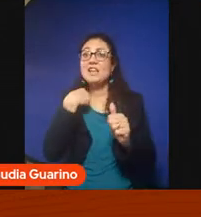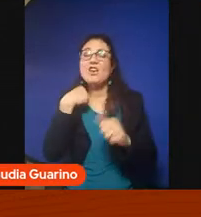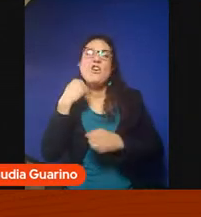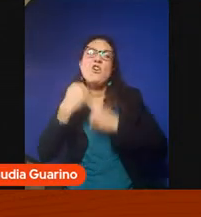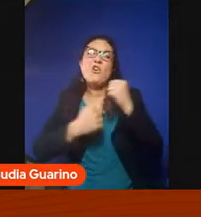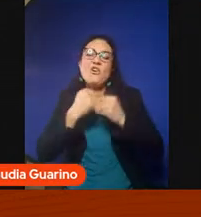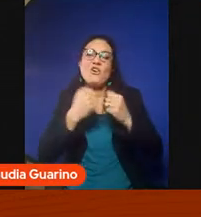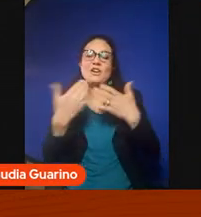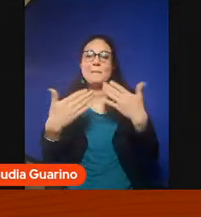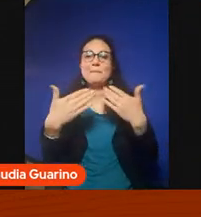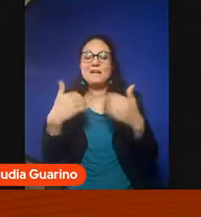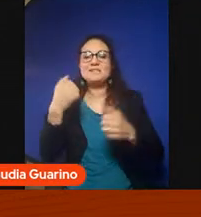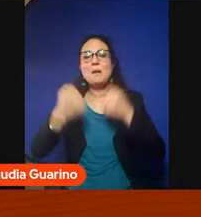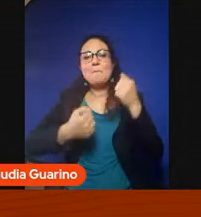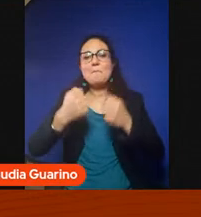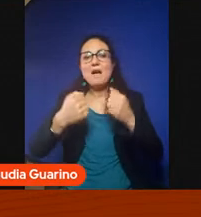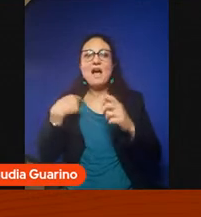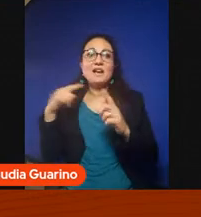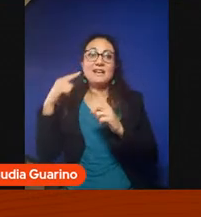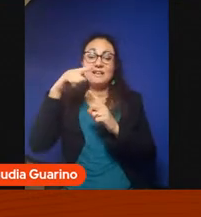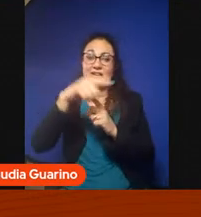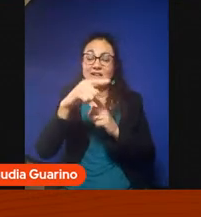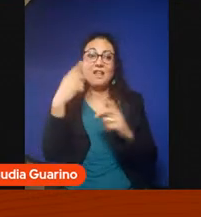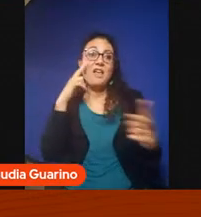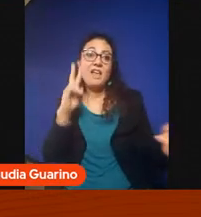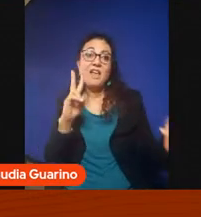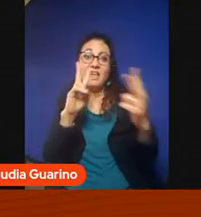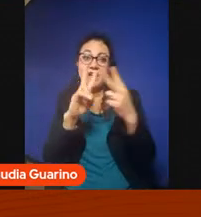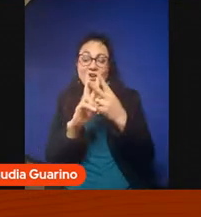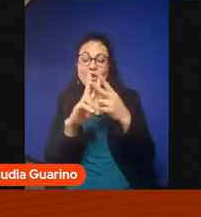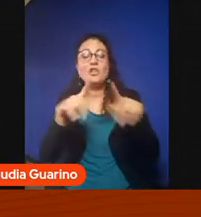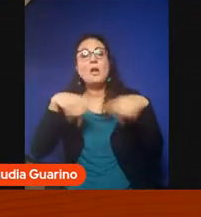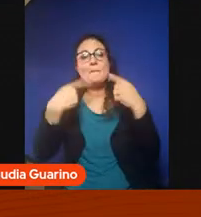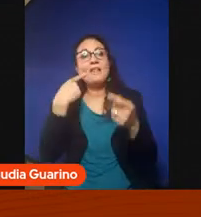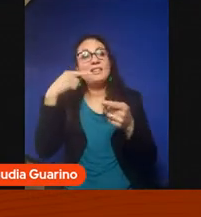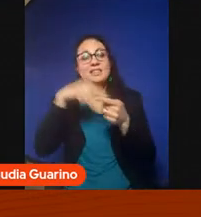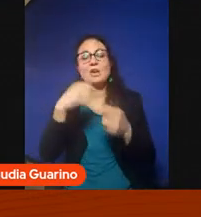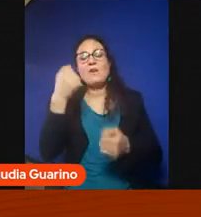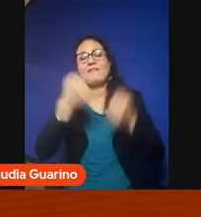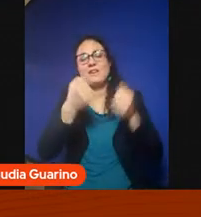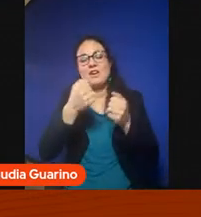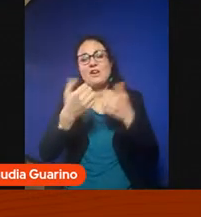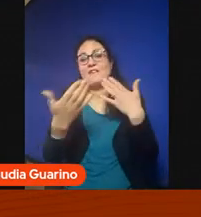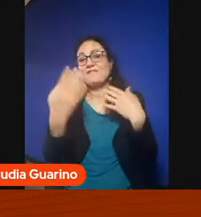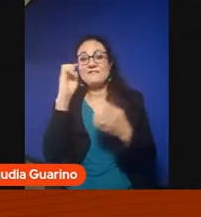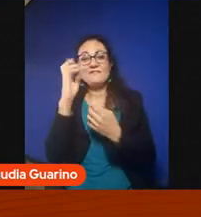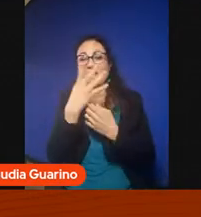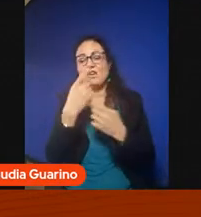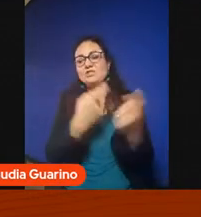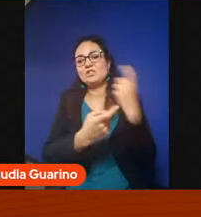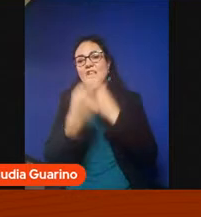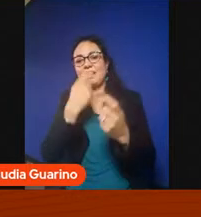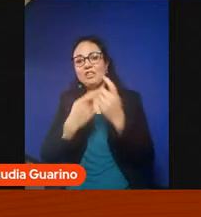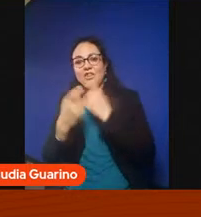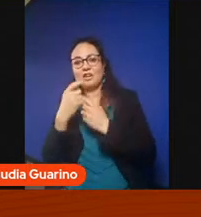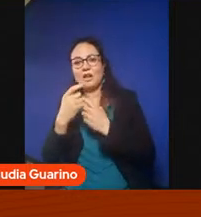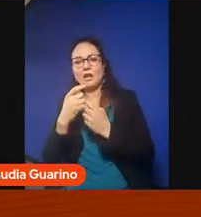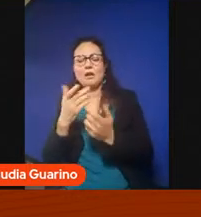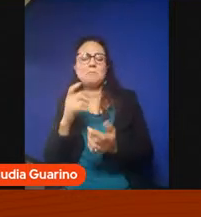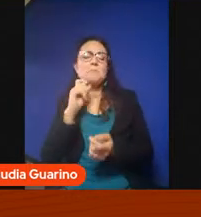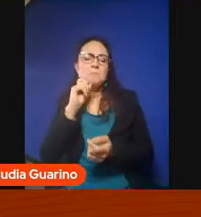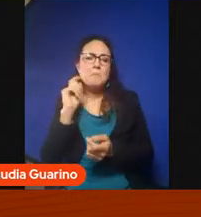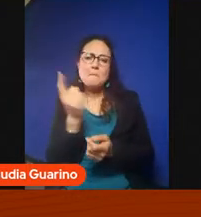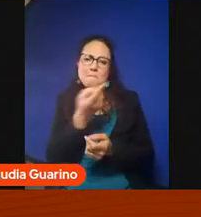macchina, fare il nostro incontro e poi di corsa tornare Beh, allora meglio Zoom o